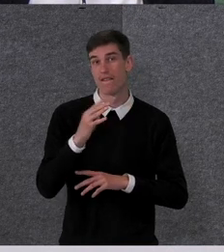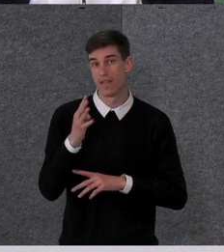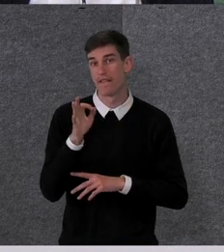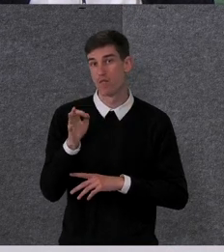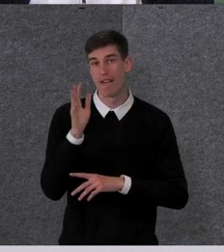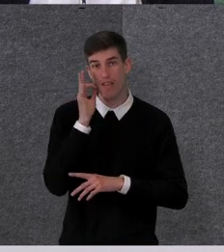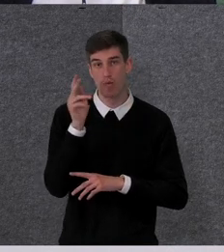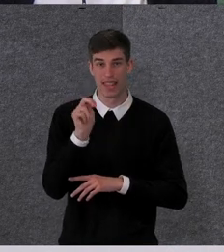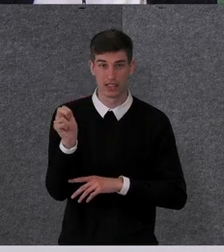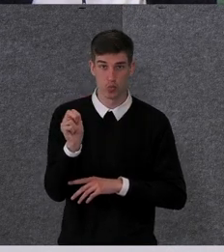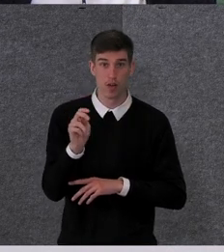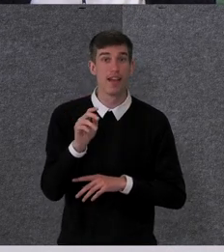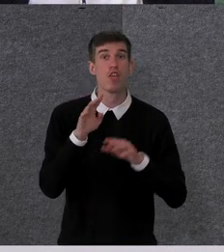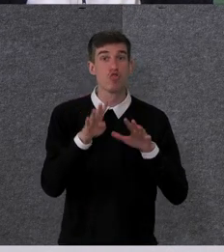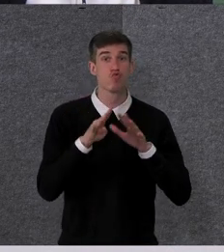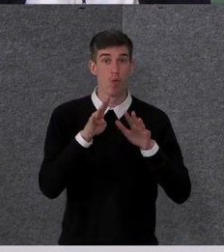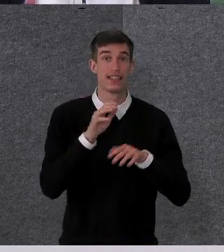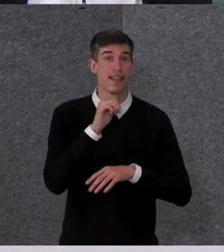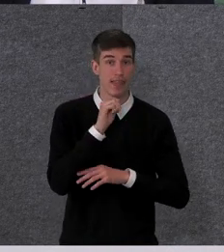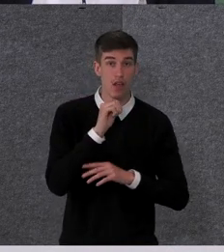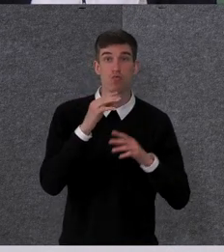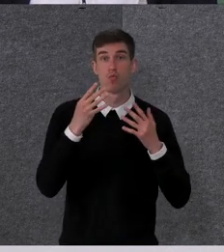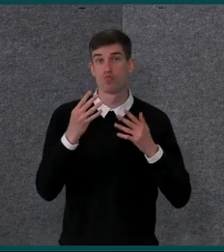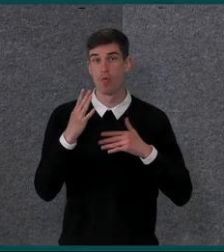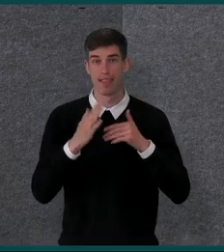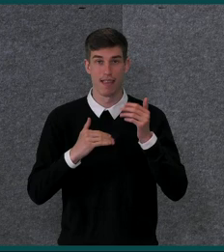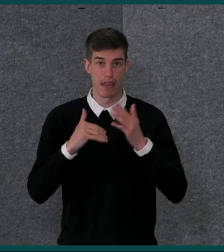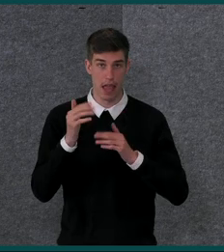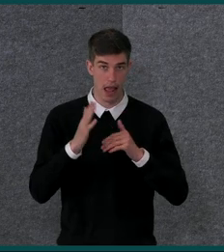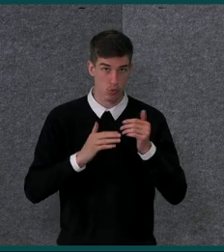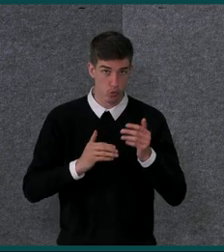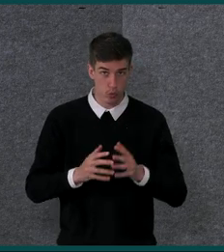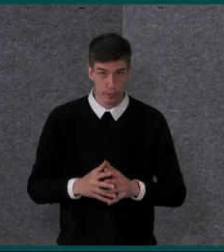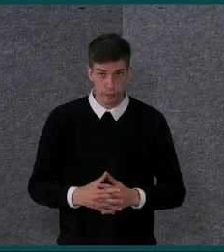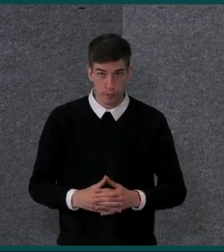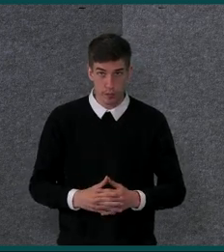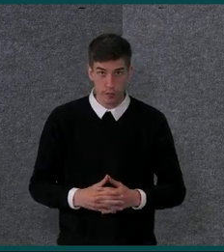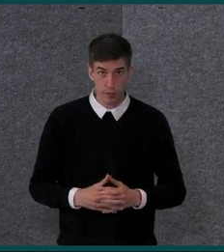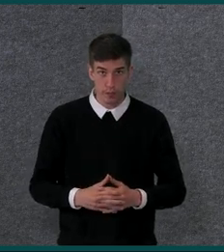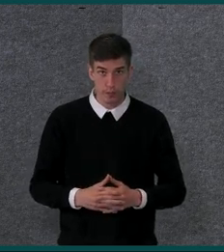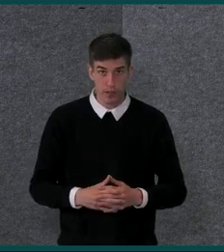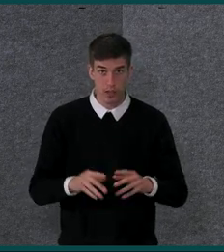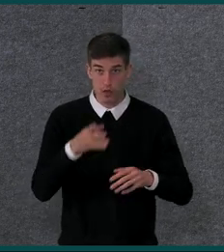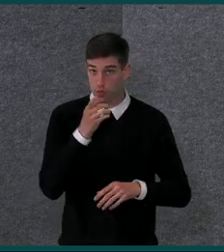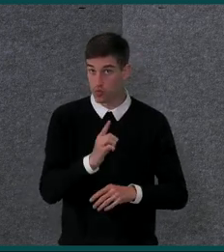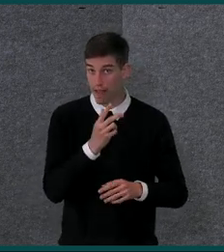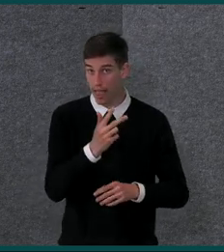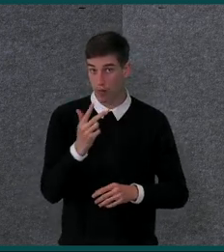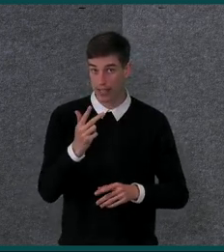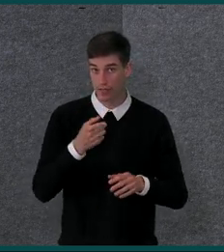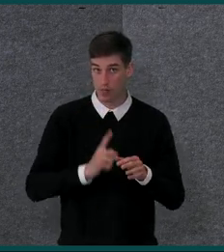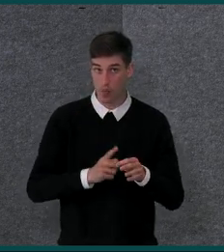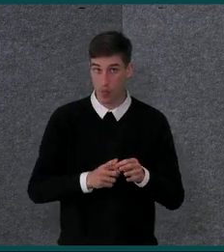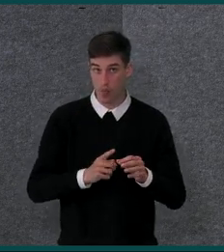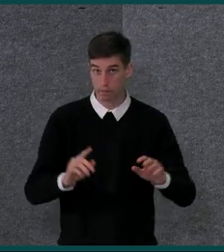Storio, 19 Nein-Stimmen sowie 9 Enthaltungen und das Quorum lag bei 133.